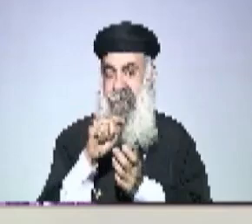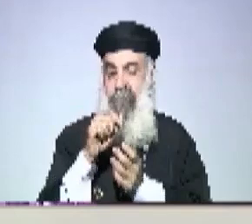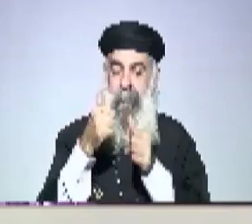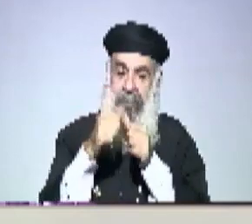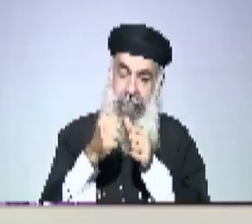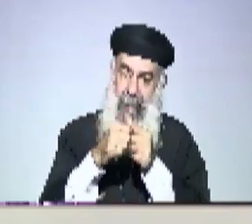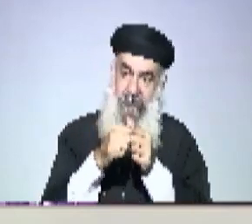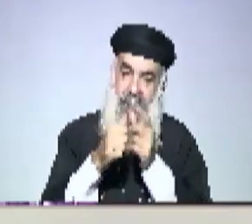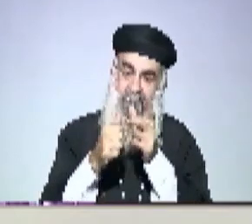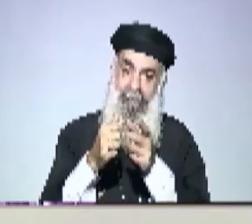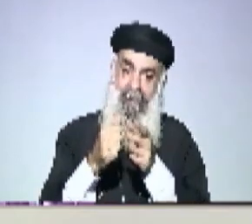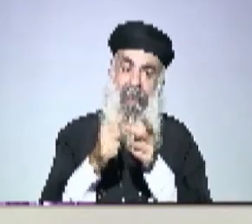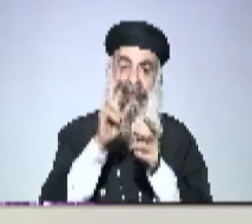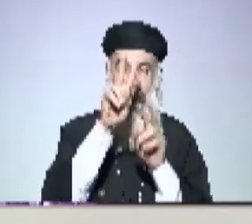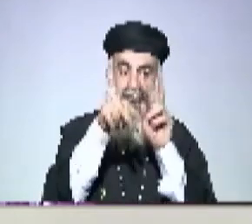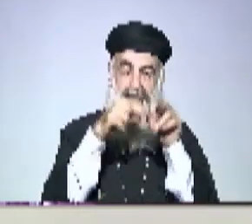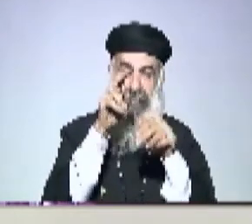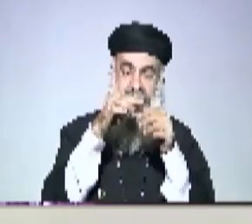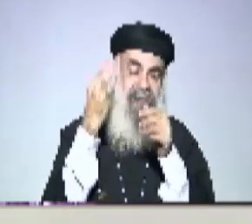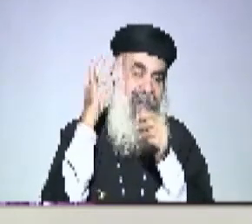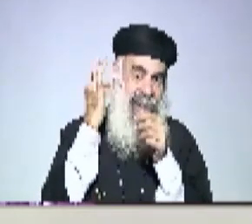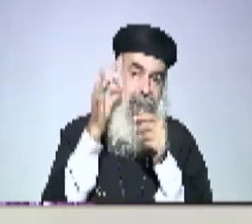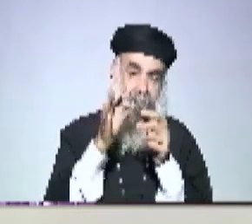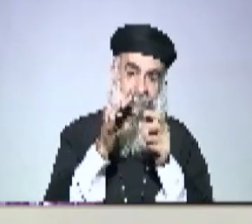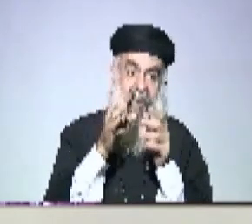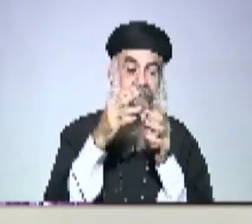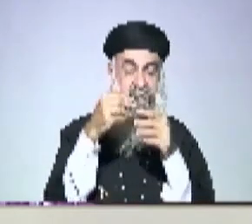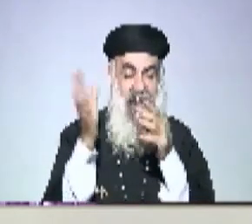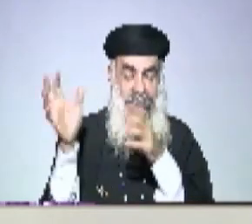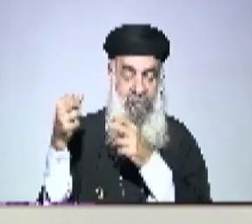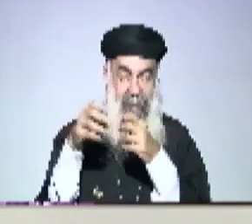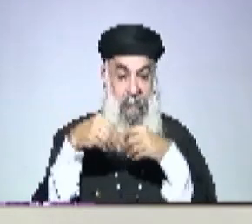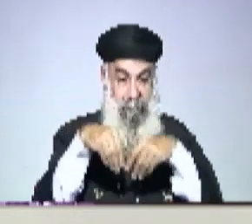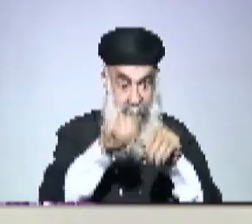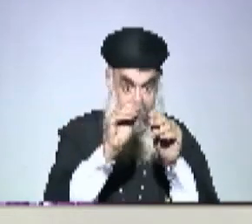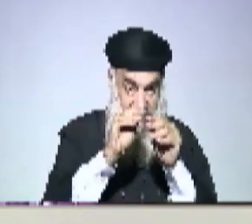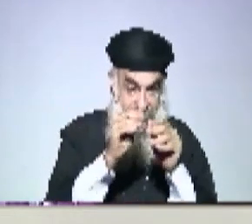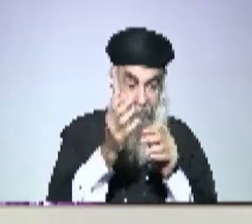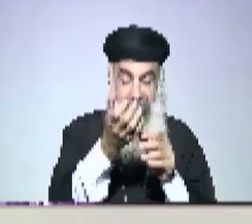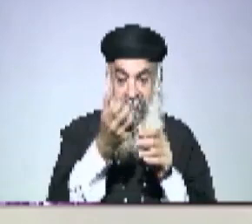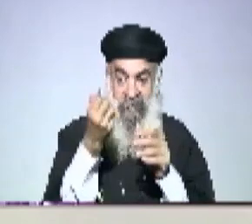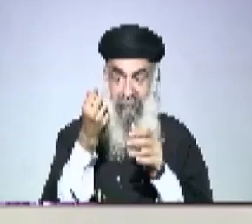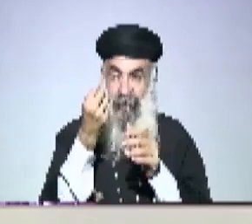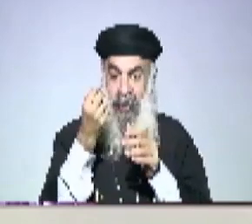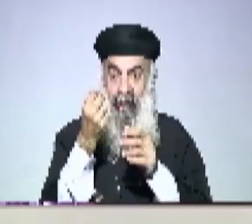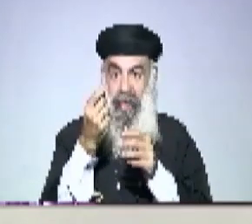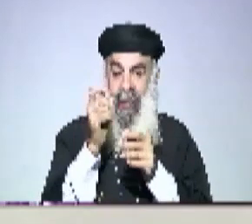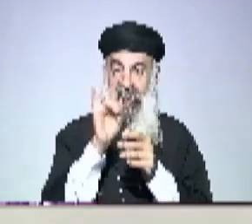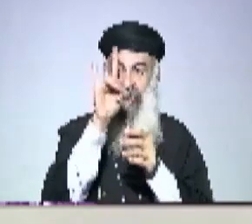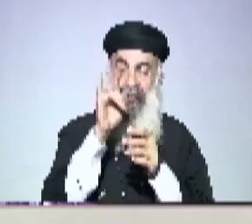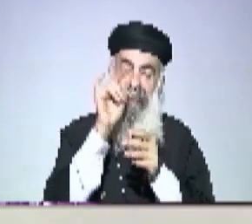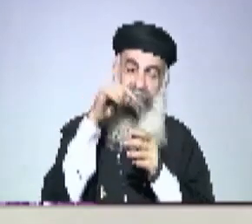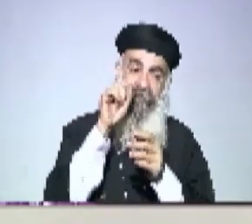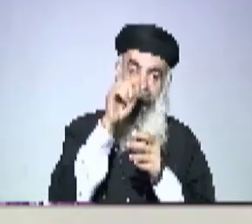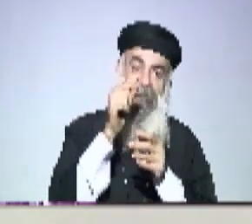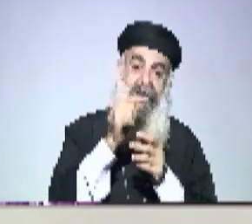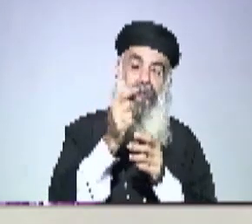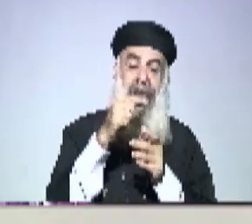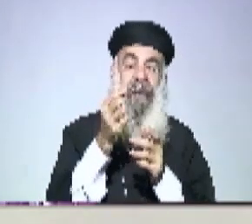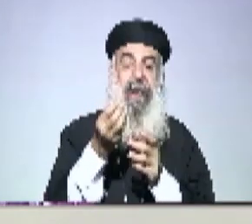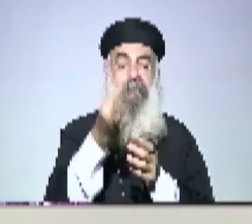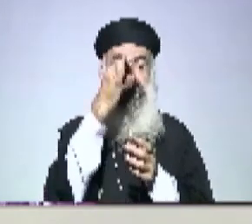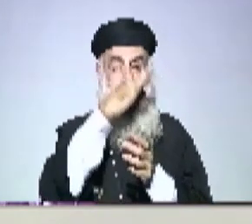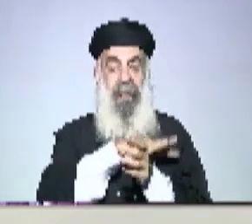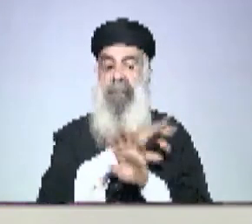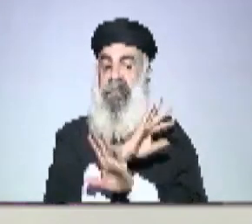المبلغ جبت بيه ذهب لما اجي ابيع الذهب بقى طلع العشو من المبلغ ده كله ولا من الارباح